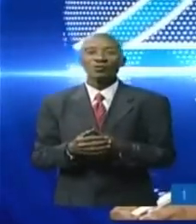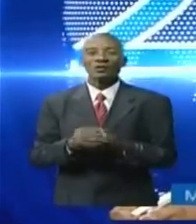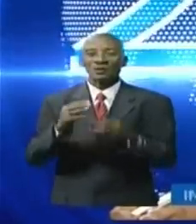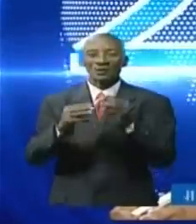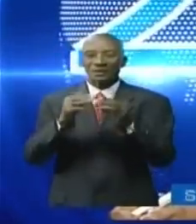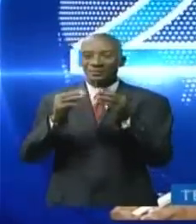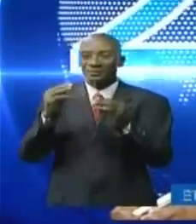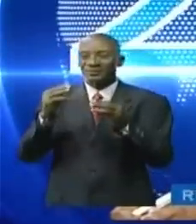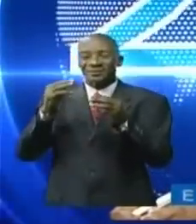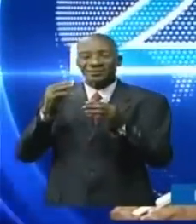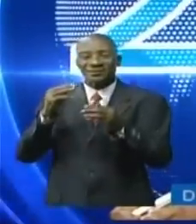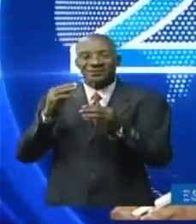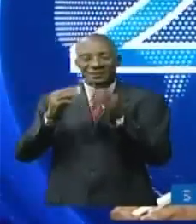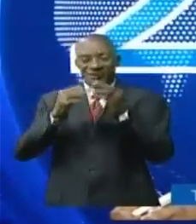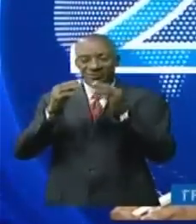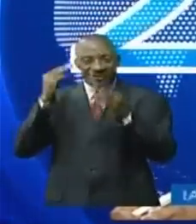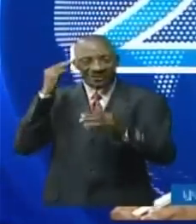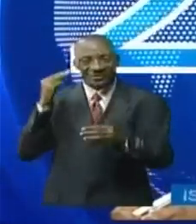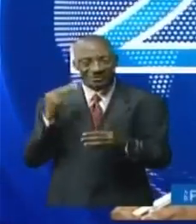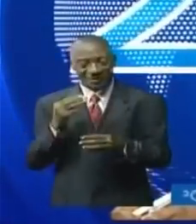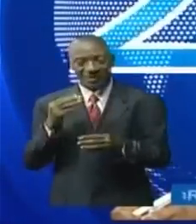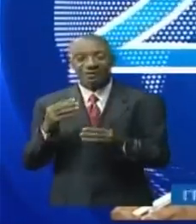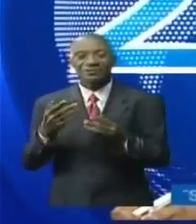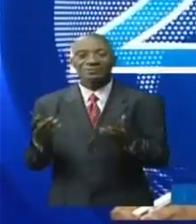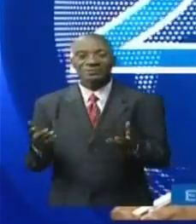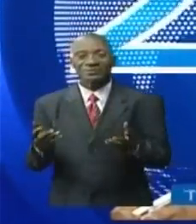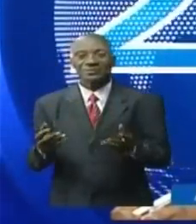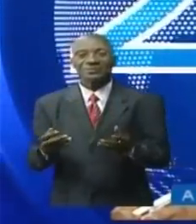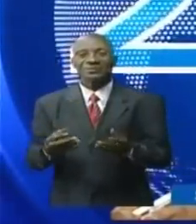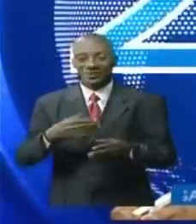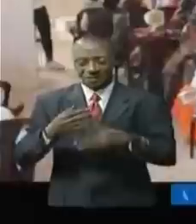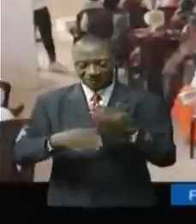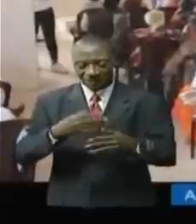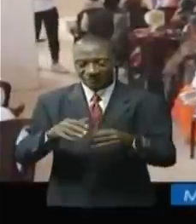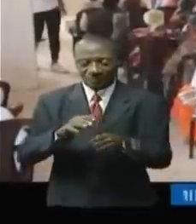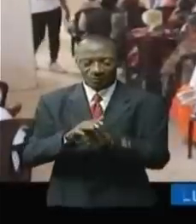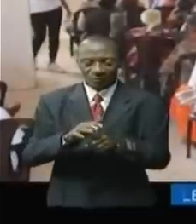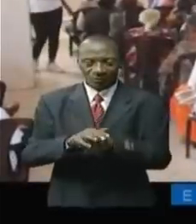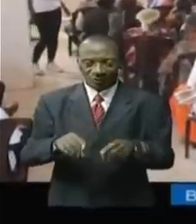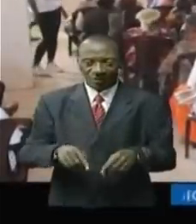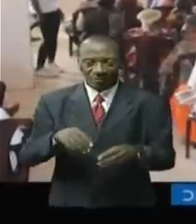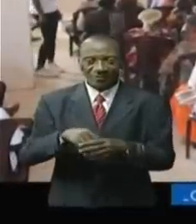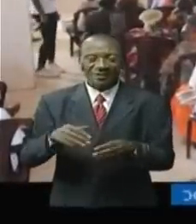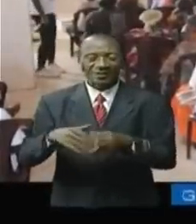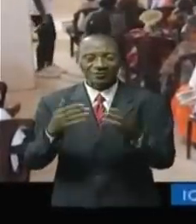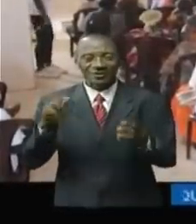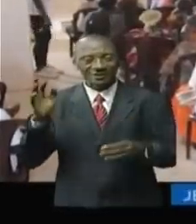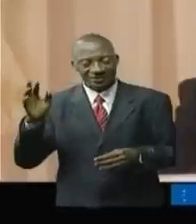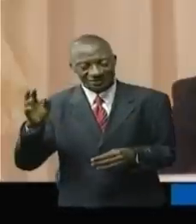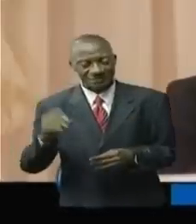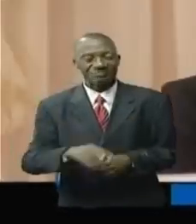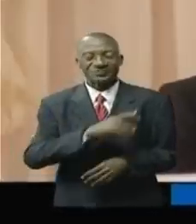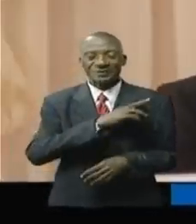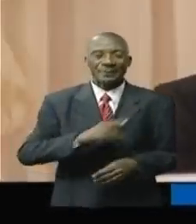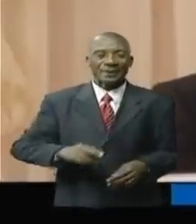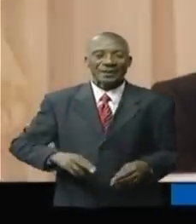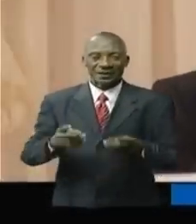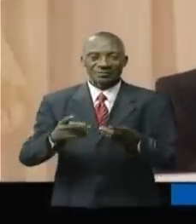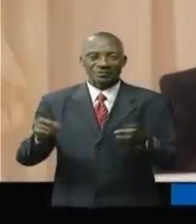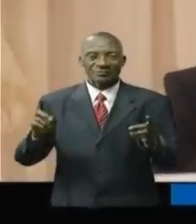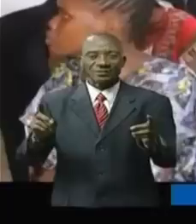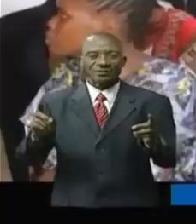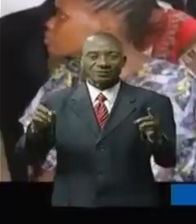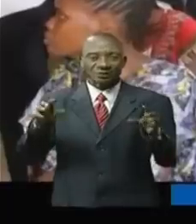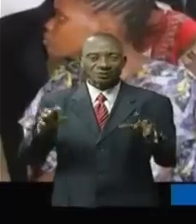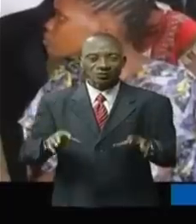au cours d'une matinée d'adhésion massive à Kinshasa, Rodépanda. La République démocratique du Congo est agressée par